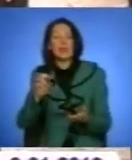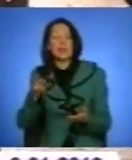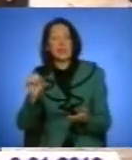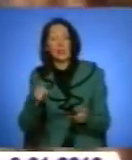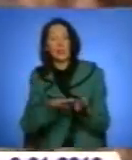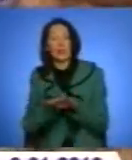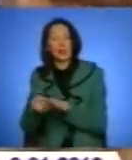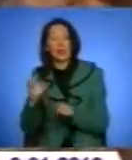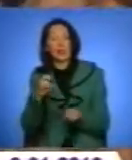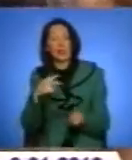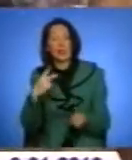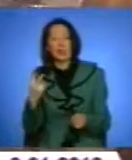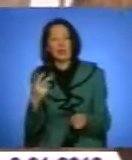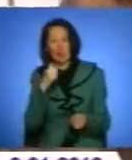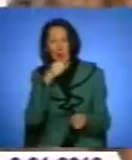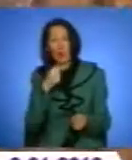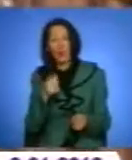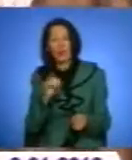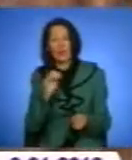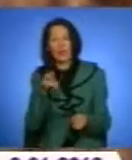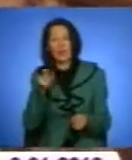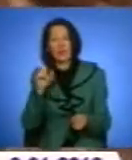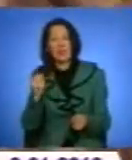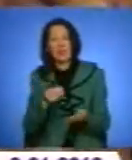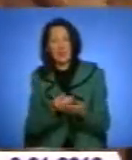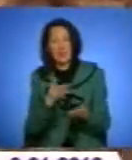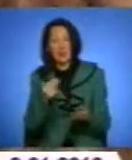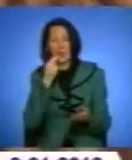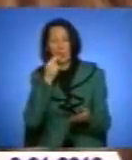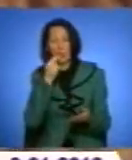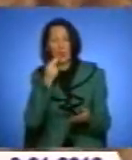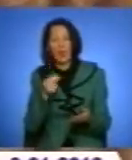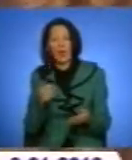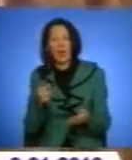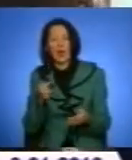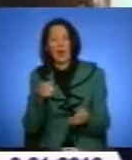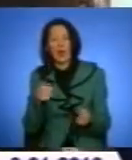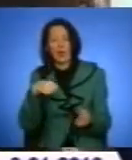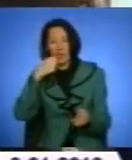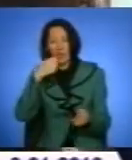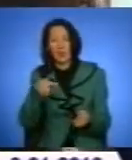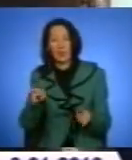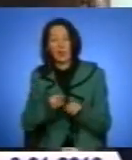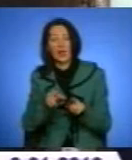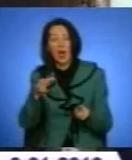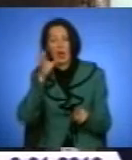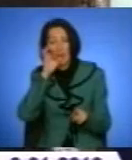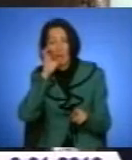року індекс споживчих цін у грудні на продукти харчування та безалкогольні напої знизився в цілому